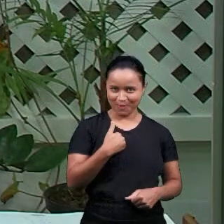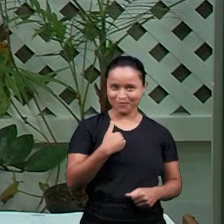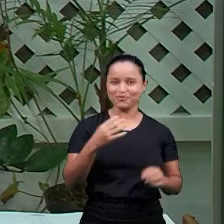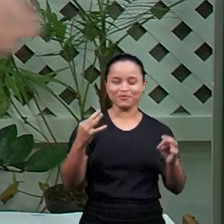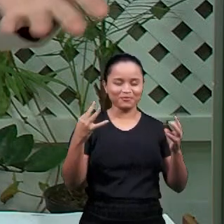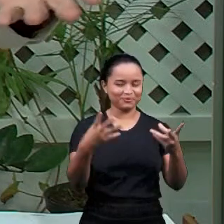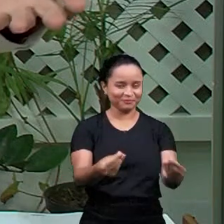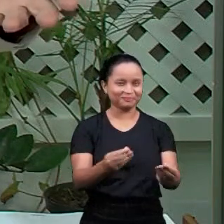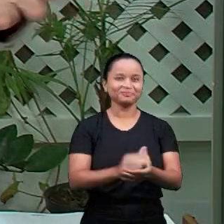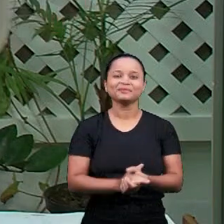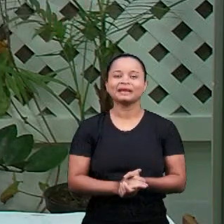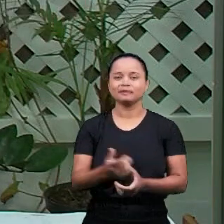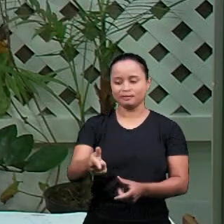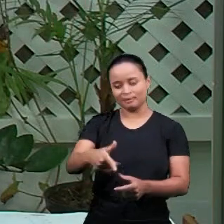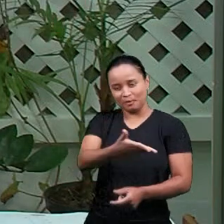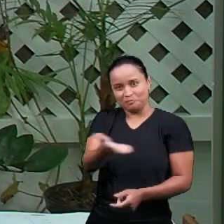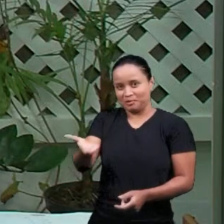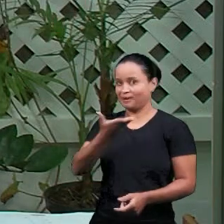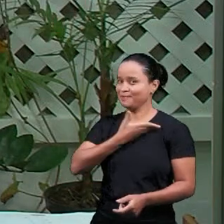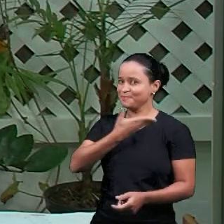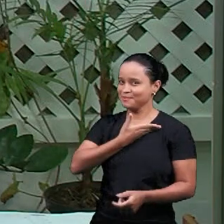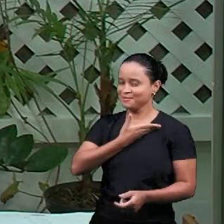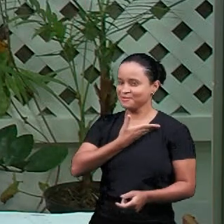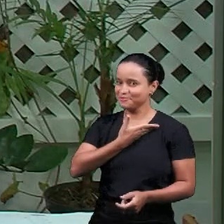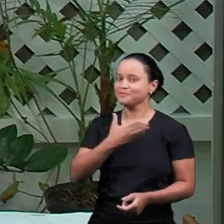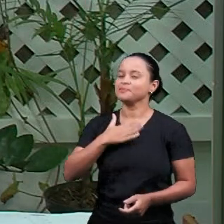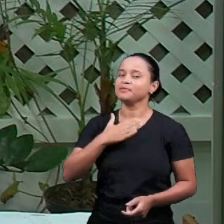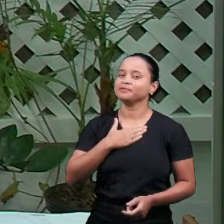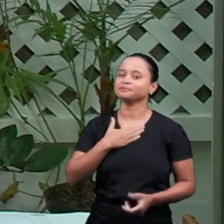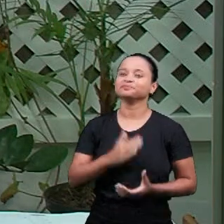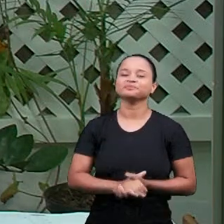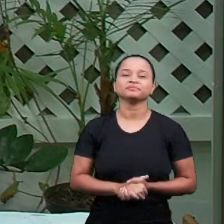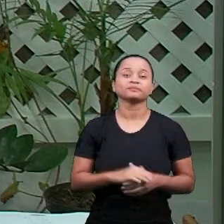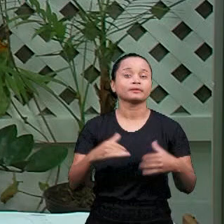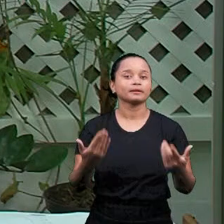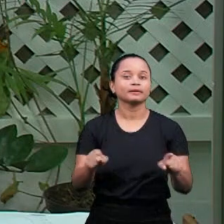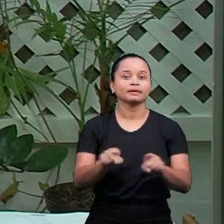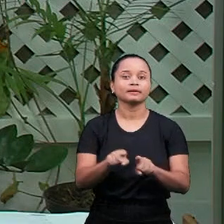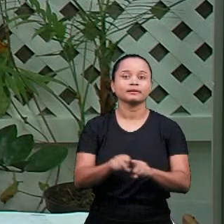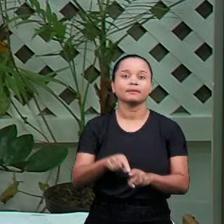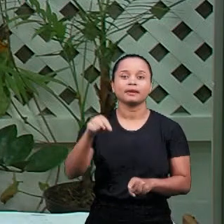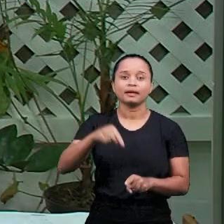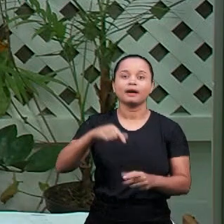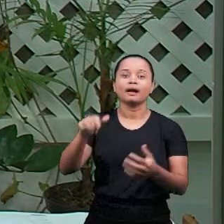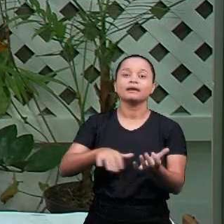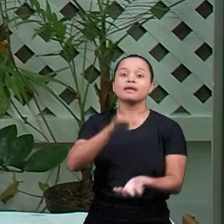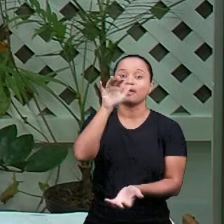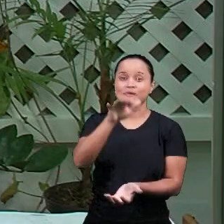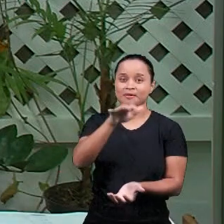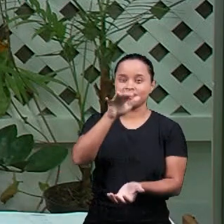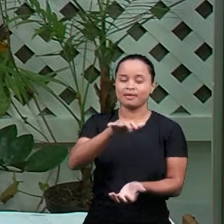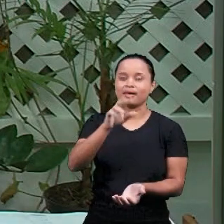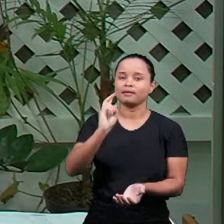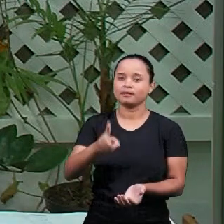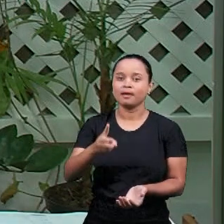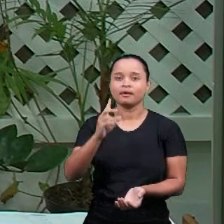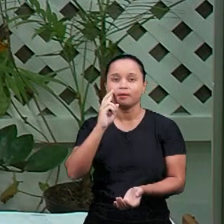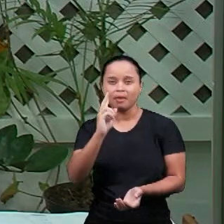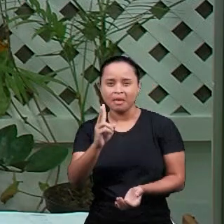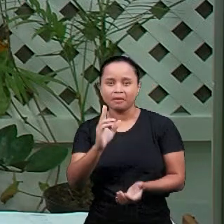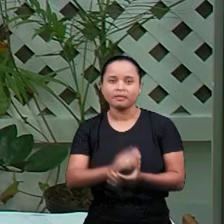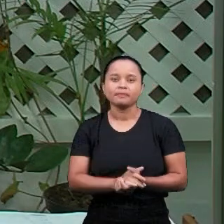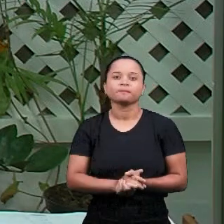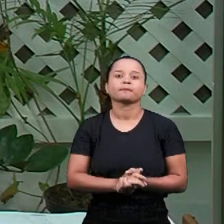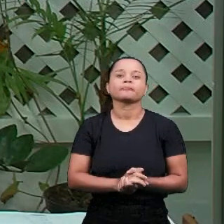l'aise. Donc, ils deviennent mes grands amis. Et c'est à travers le satellite. J'ai ici